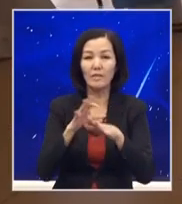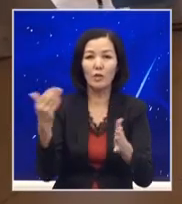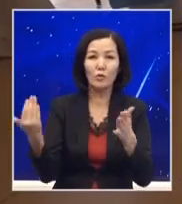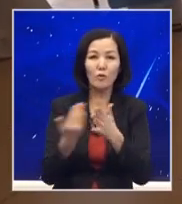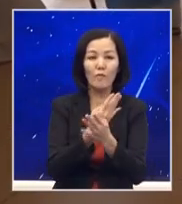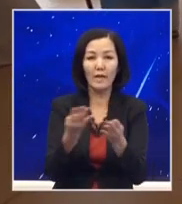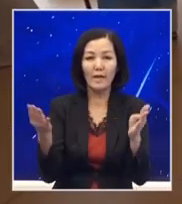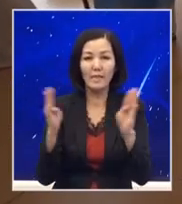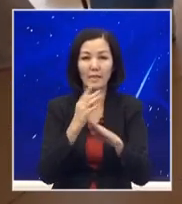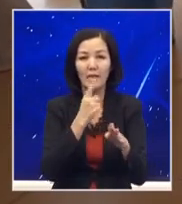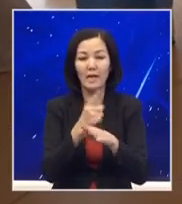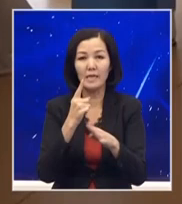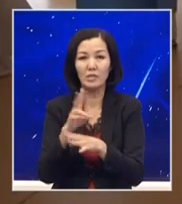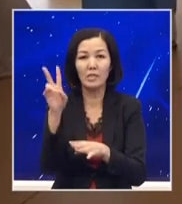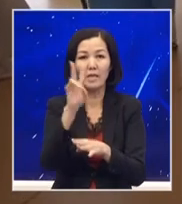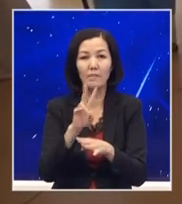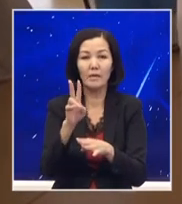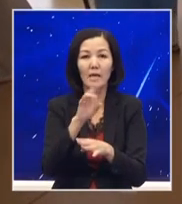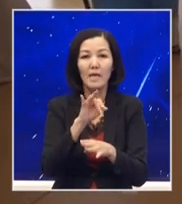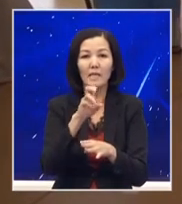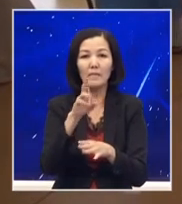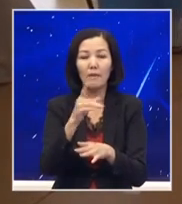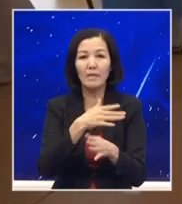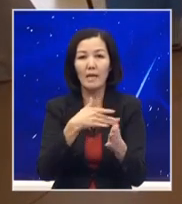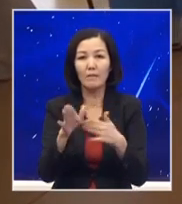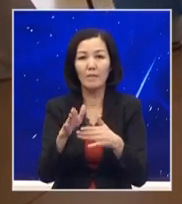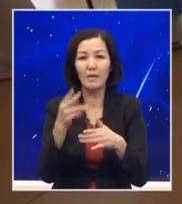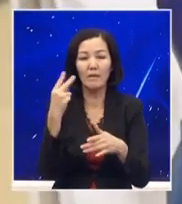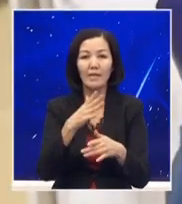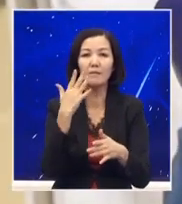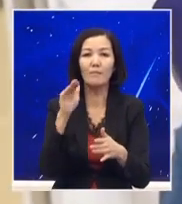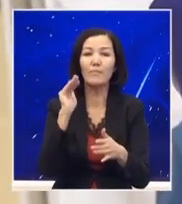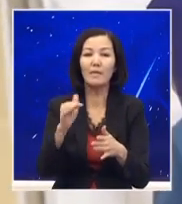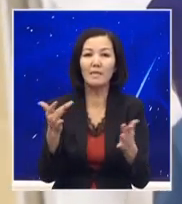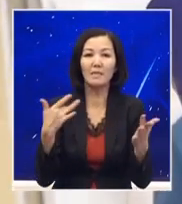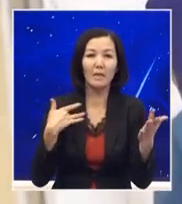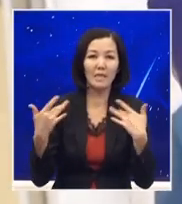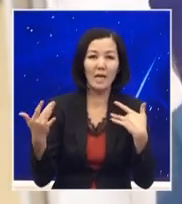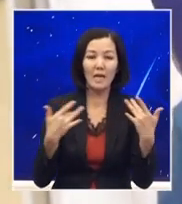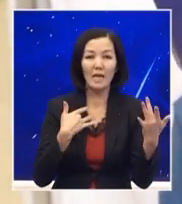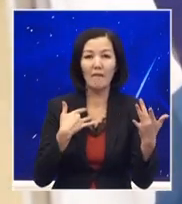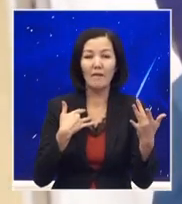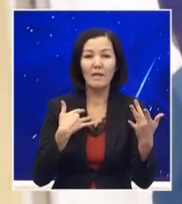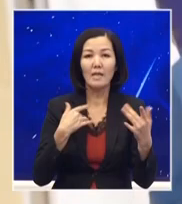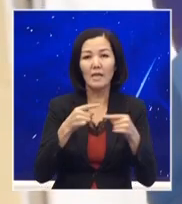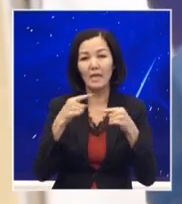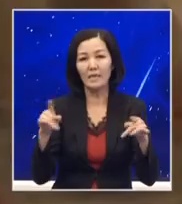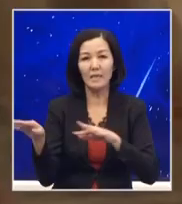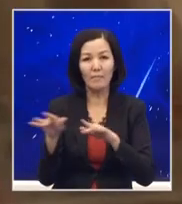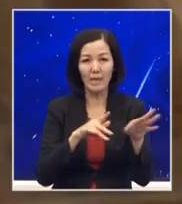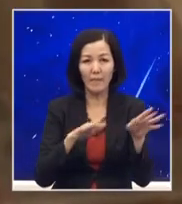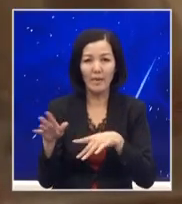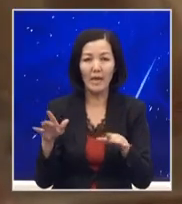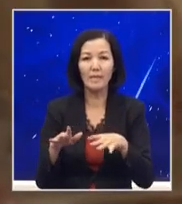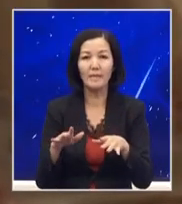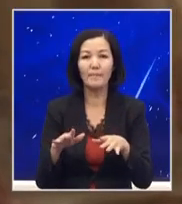карантинных ограничений в ноябре в Испании были отменены около 25 тысяч спектаклей и концертов. По